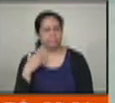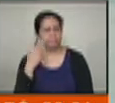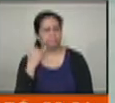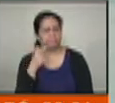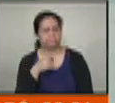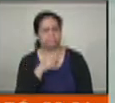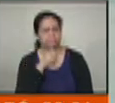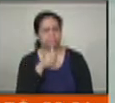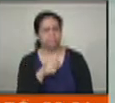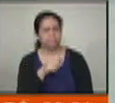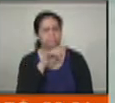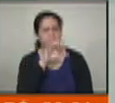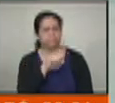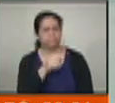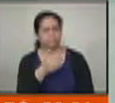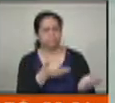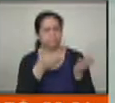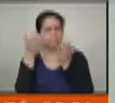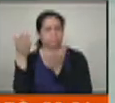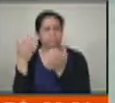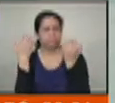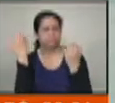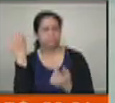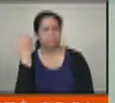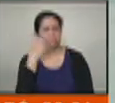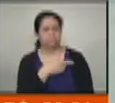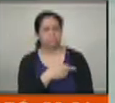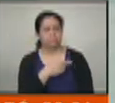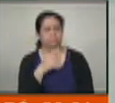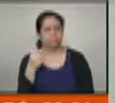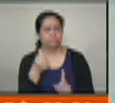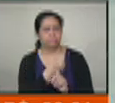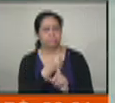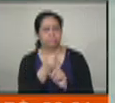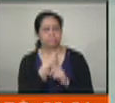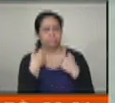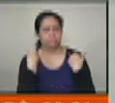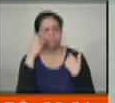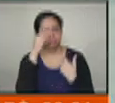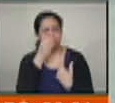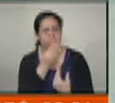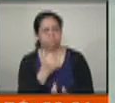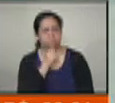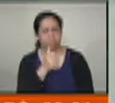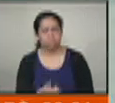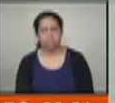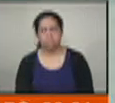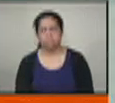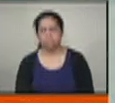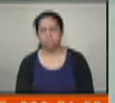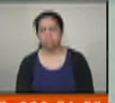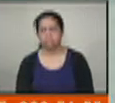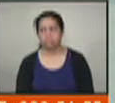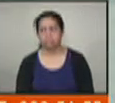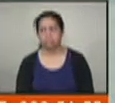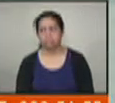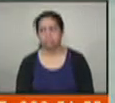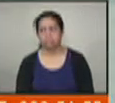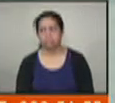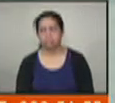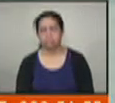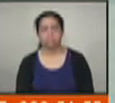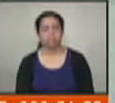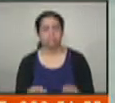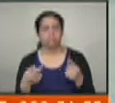bakit hindi niyo po itinakbo sa emergency yung pong nabugbog na binatilyo? Sir, ano po ganito po kasi